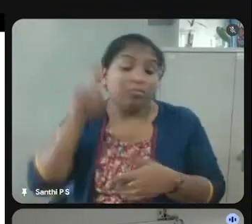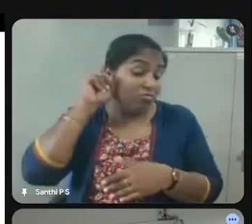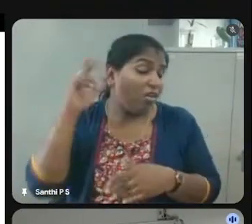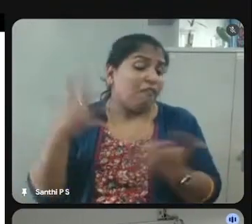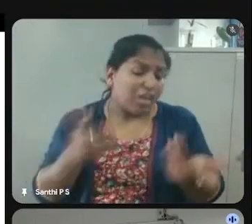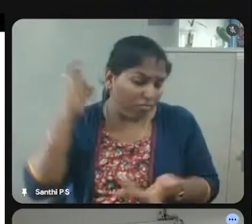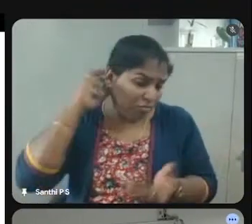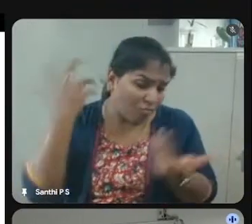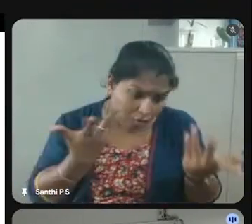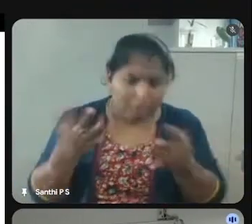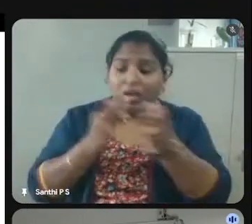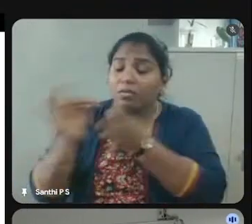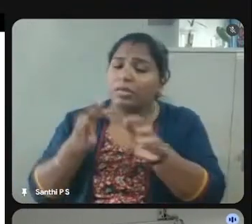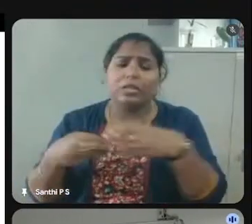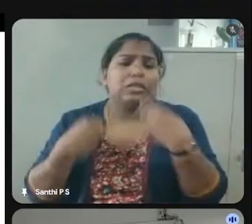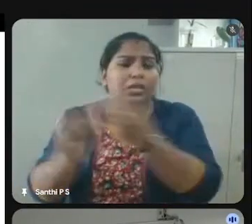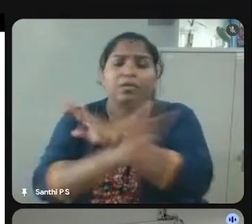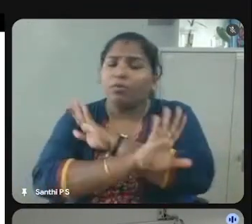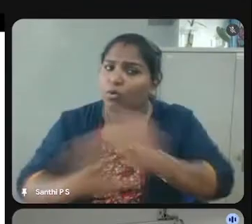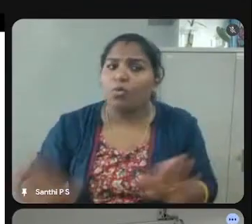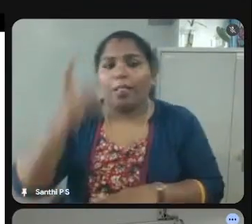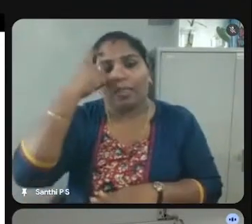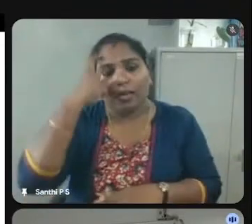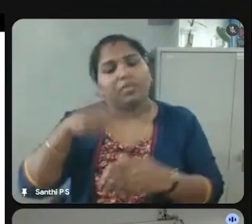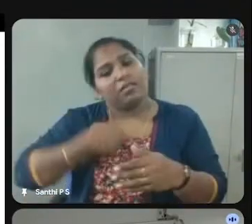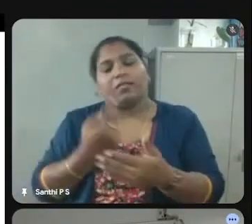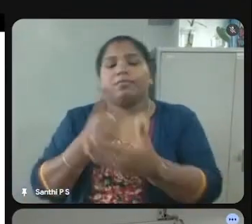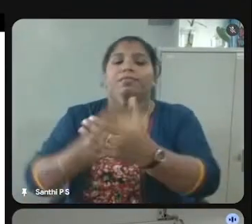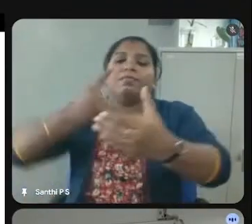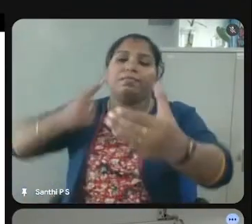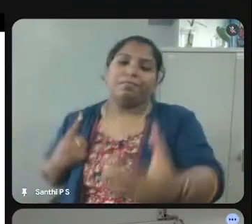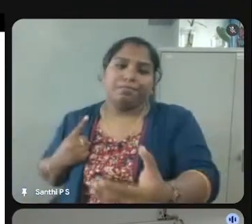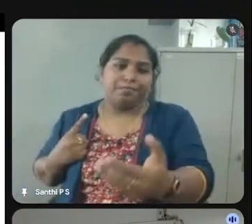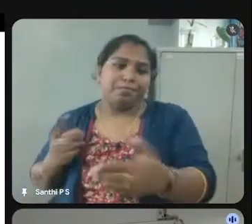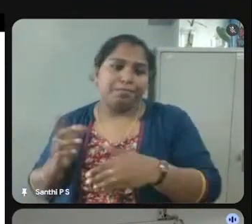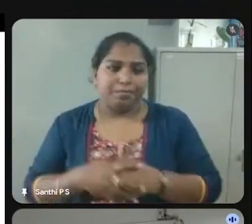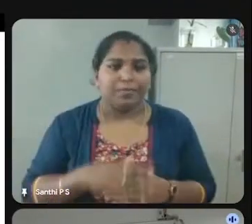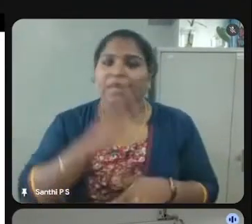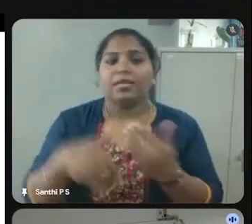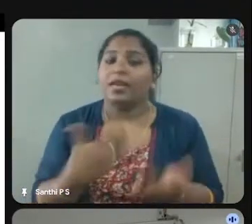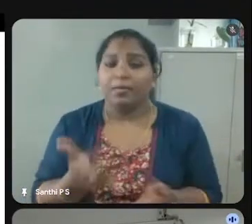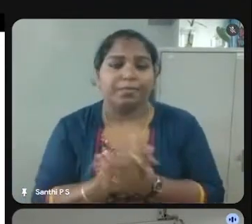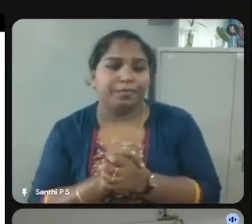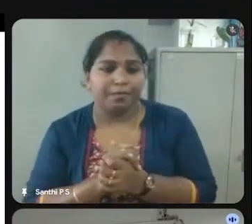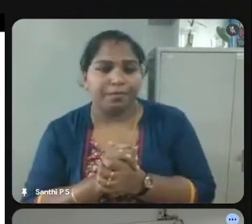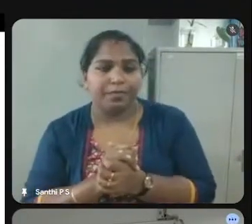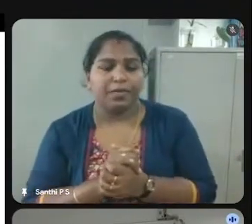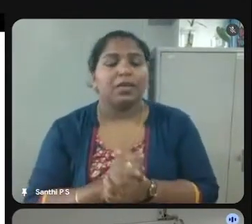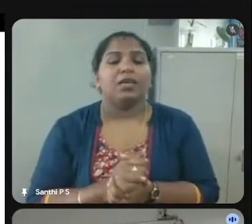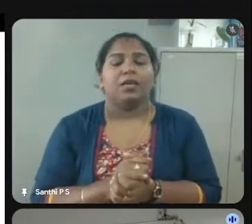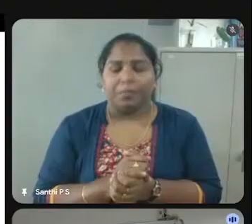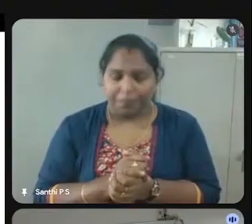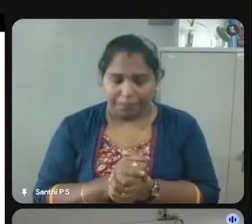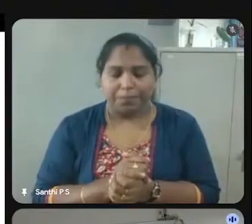എന്നുള്ളത് കാരണം അവിടെ നിന്നൊരു ഉൾവലിയൽ അവർ കാണിക്കുന്നുണ്ട്. പിന്നെ മാനസികാരോഗ്യ പരിചരണത്തിന്റെ ലഭ്യതക്കുറവ്.